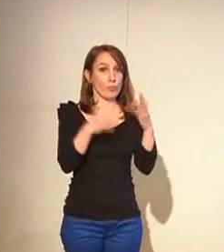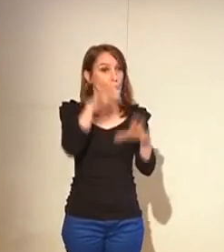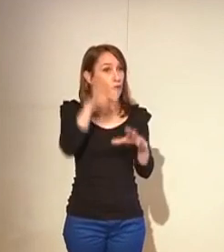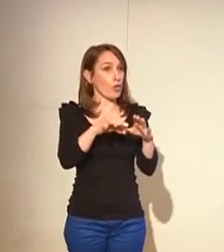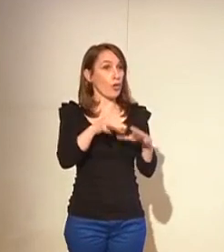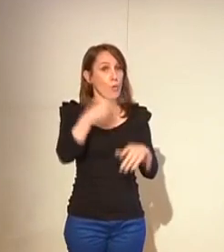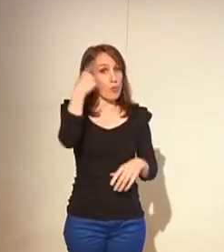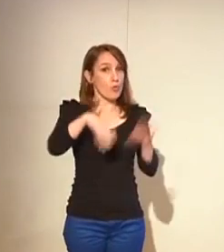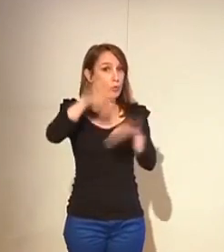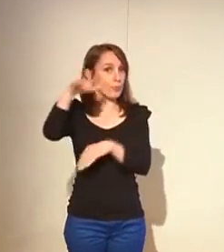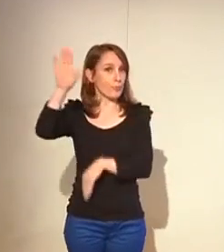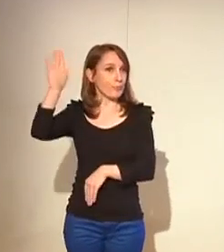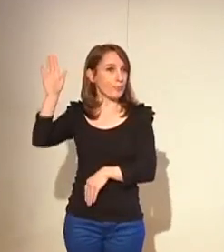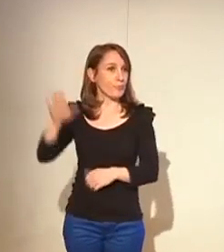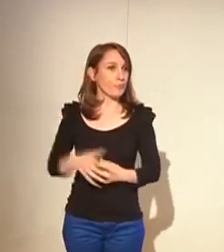est